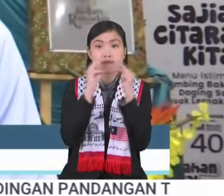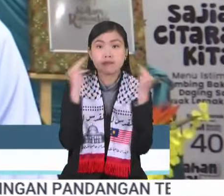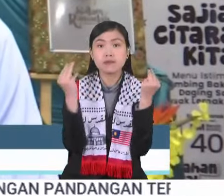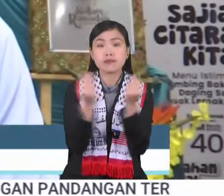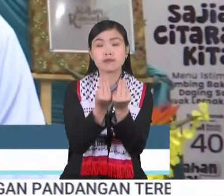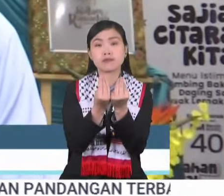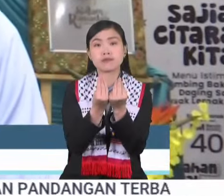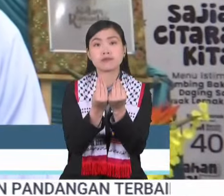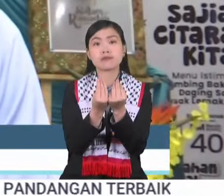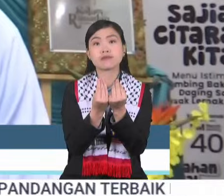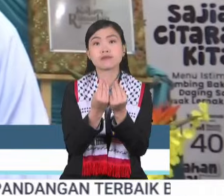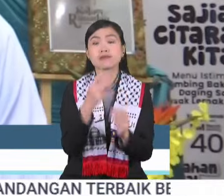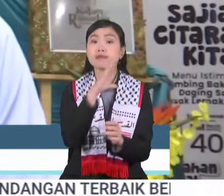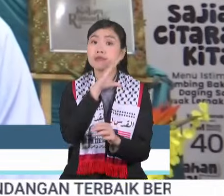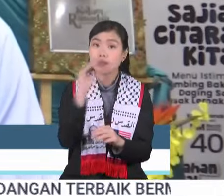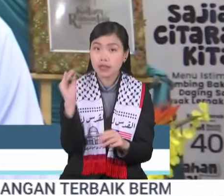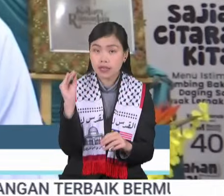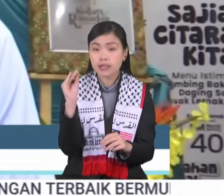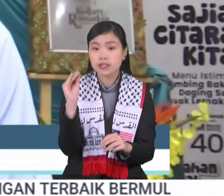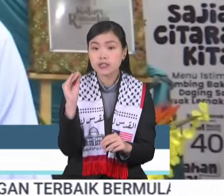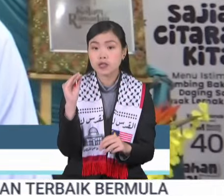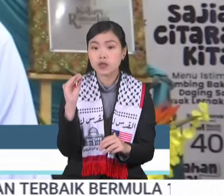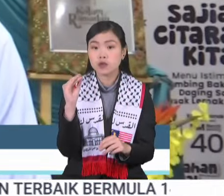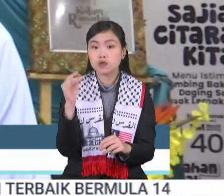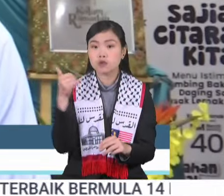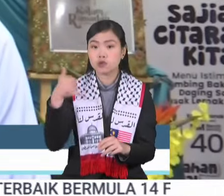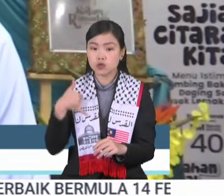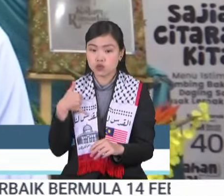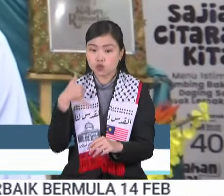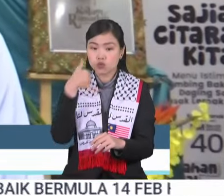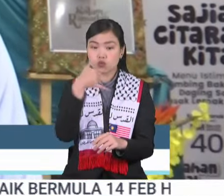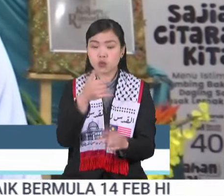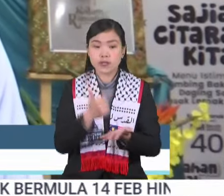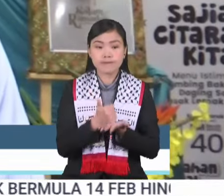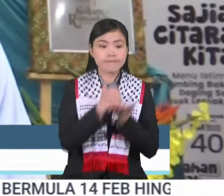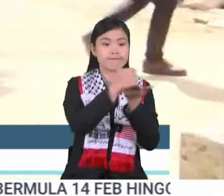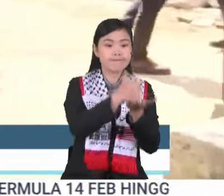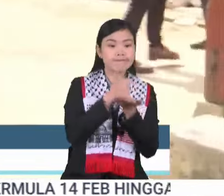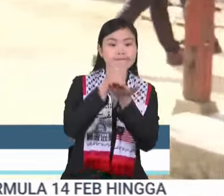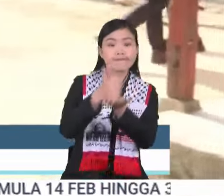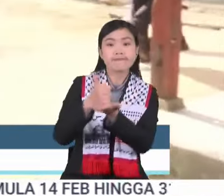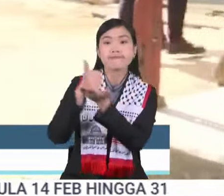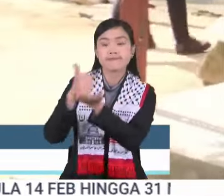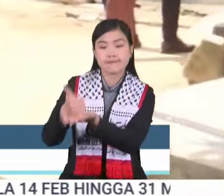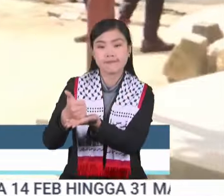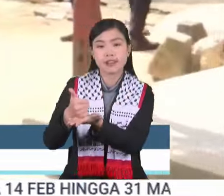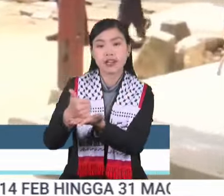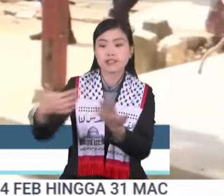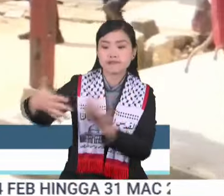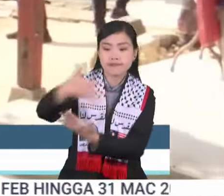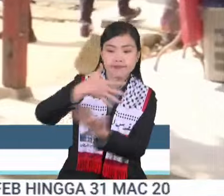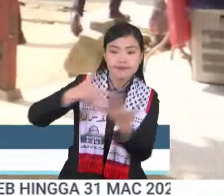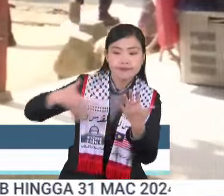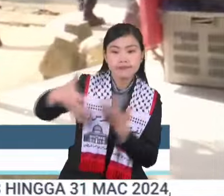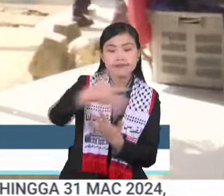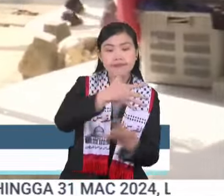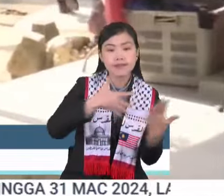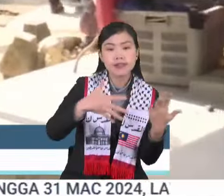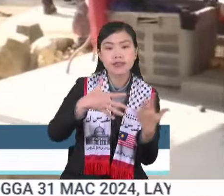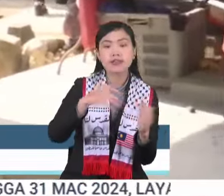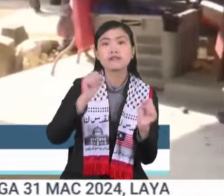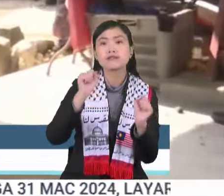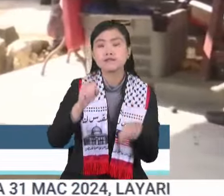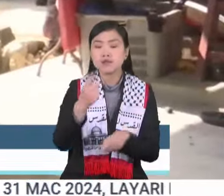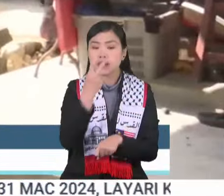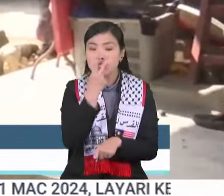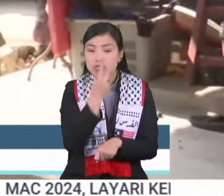dan kita apa pergi memberikan sumbangan jadi dengan kita terus berinteraksi dengan masyarakat itu